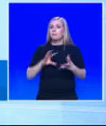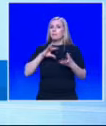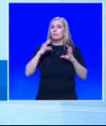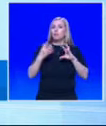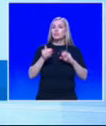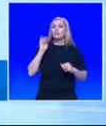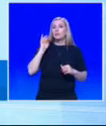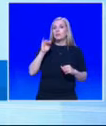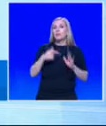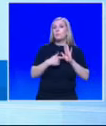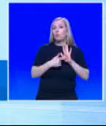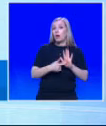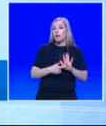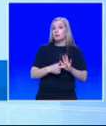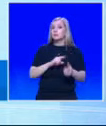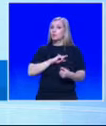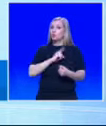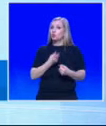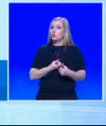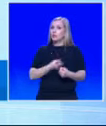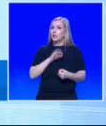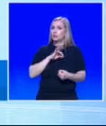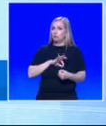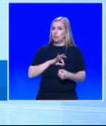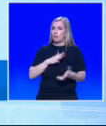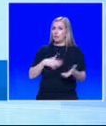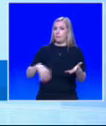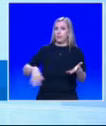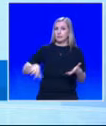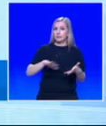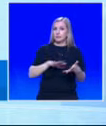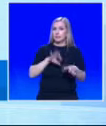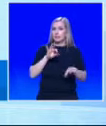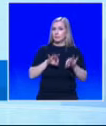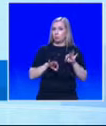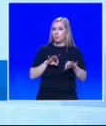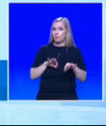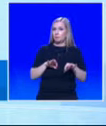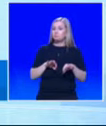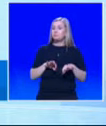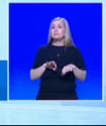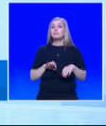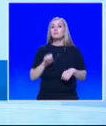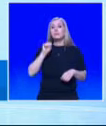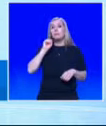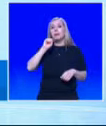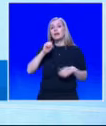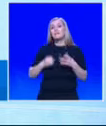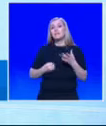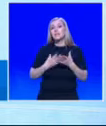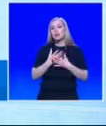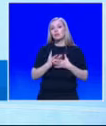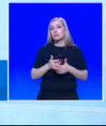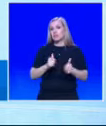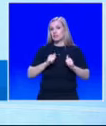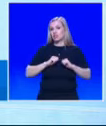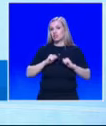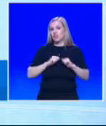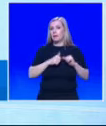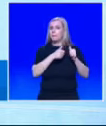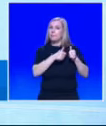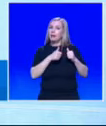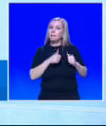силен резултат на местните избори. Между другото, партия Възраждане, която сега защитава